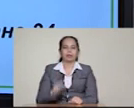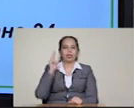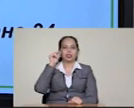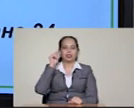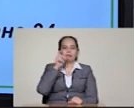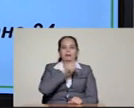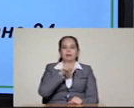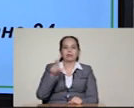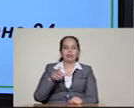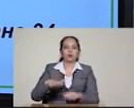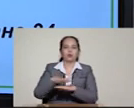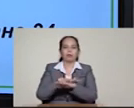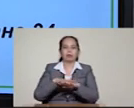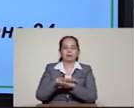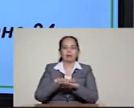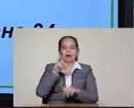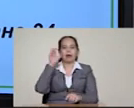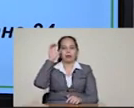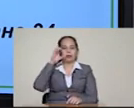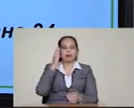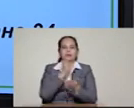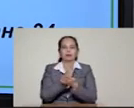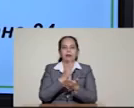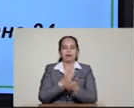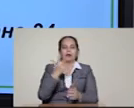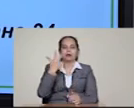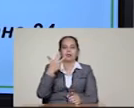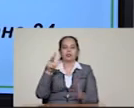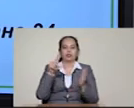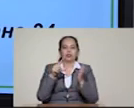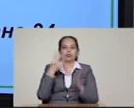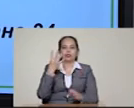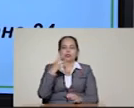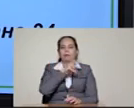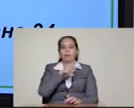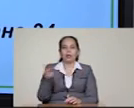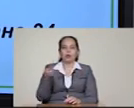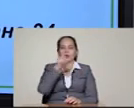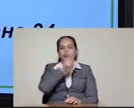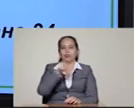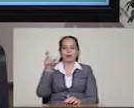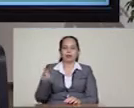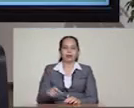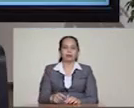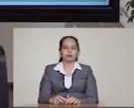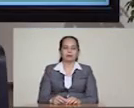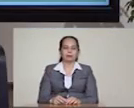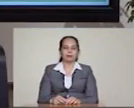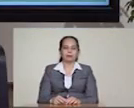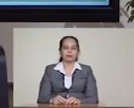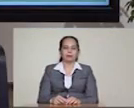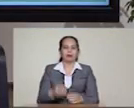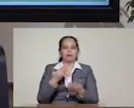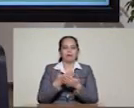Численность населения Узбекистана составляет 34 миллиона человек.